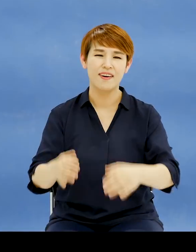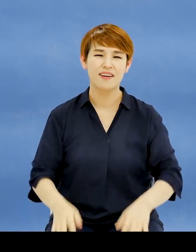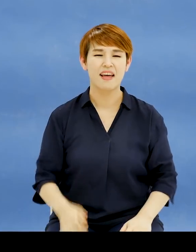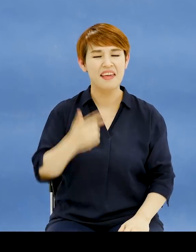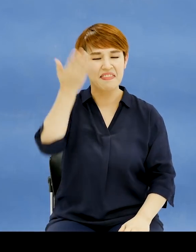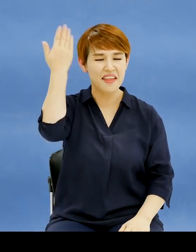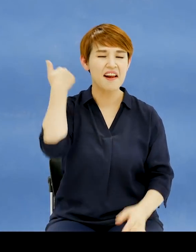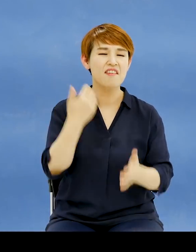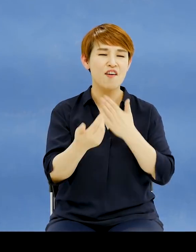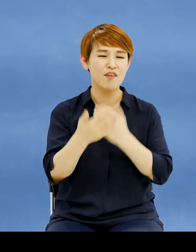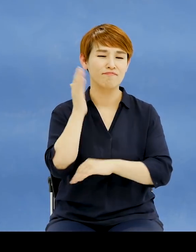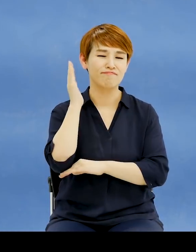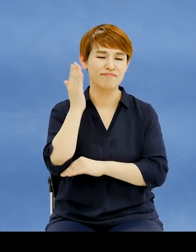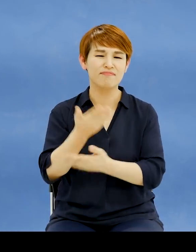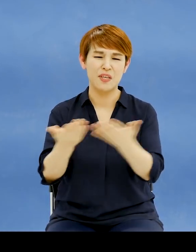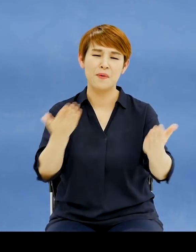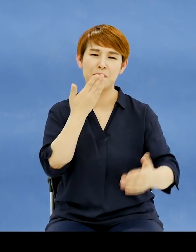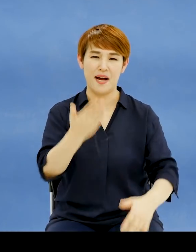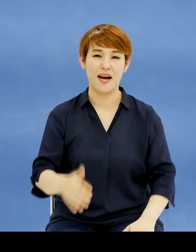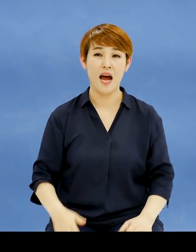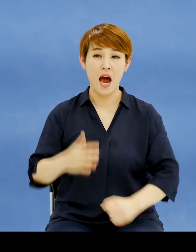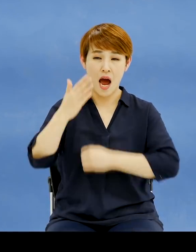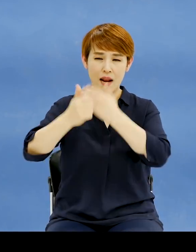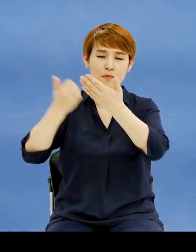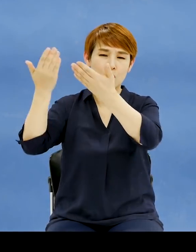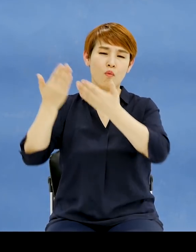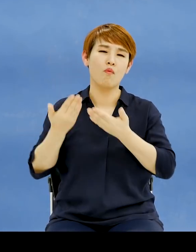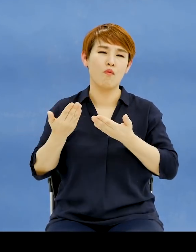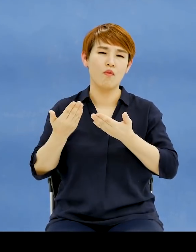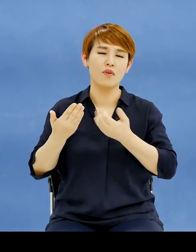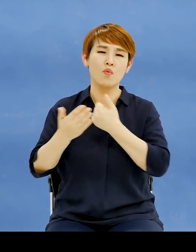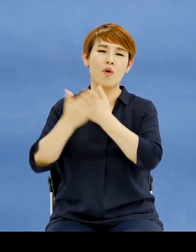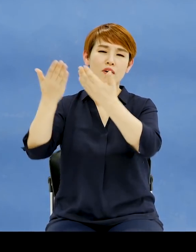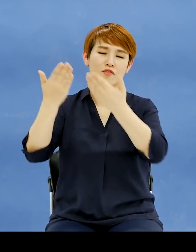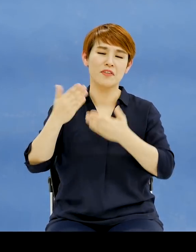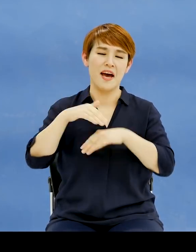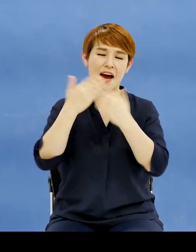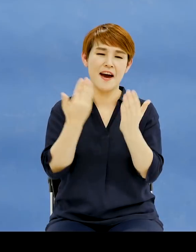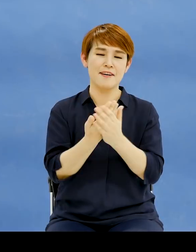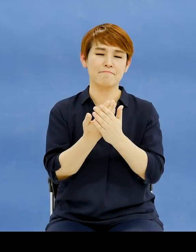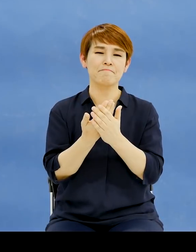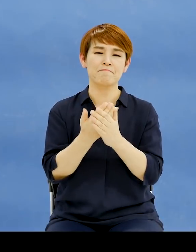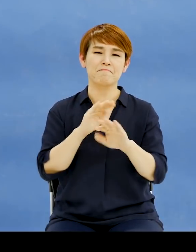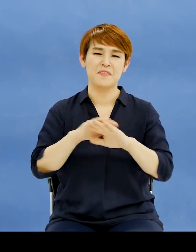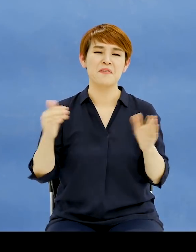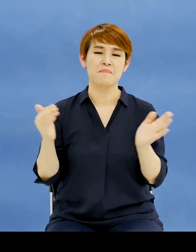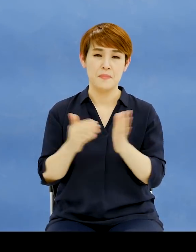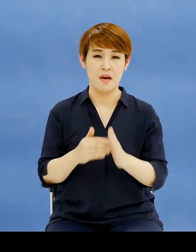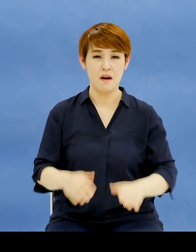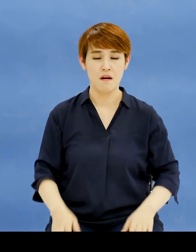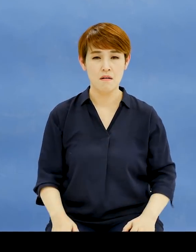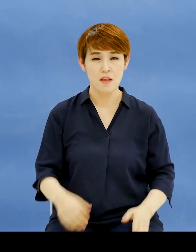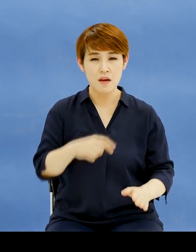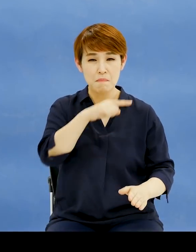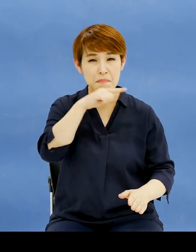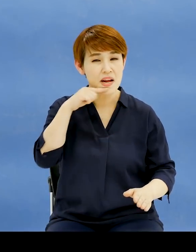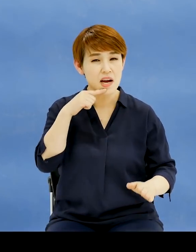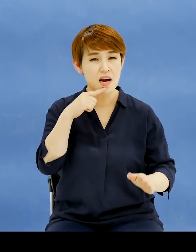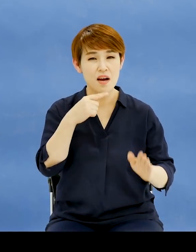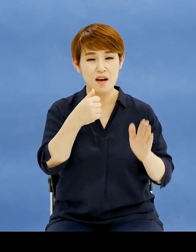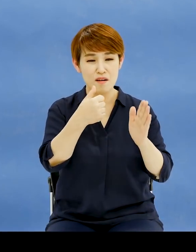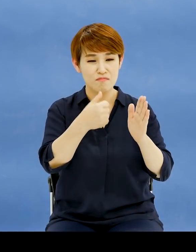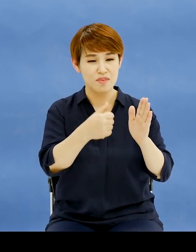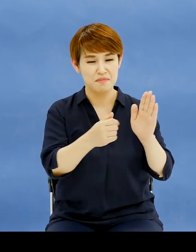수 있는 네, 네, 네. 다 하나님이 일하셔서 벗어나게 하시더라. 네. 빨간 딱지 붙일 땐 정말 내 물건 다 뺏기는